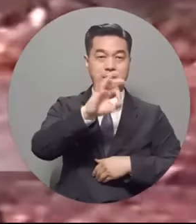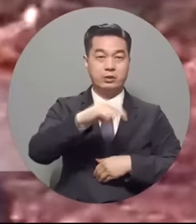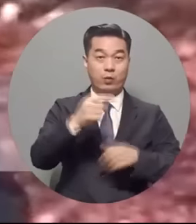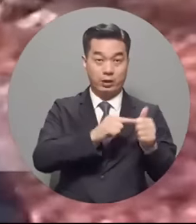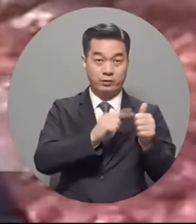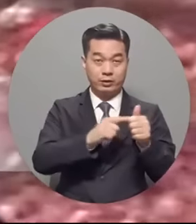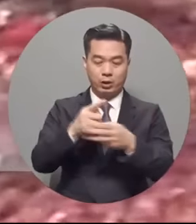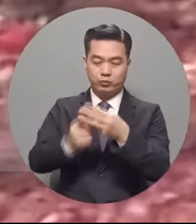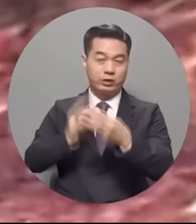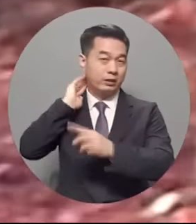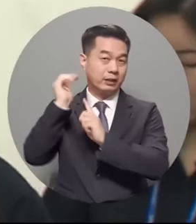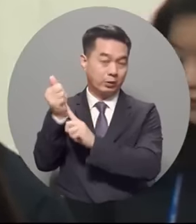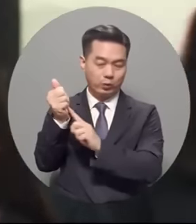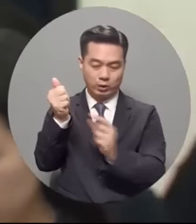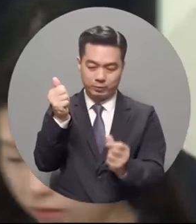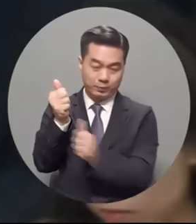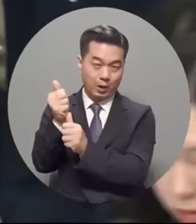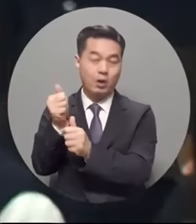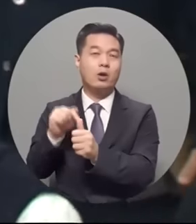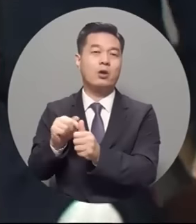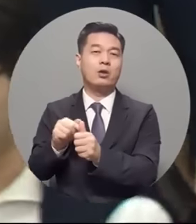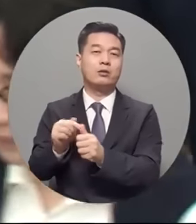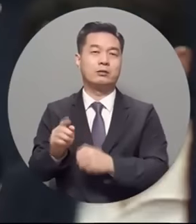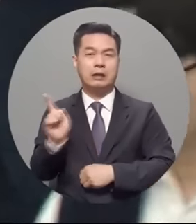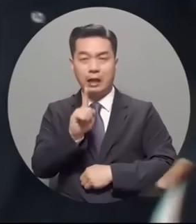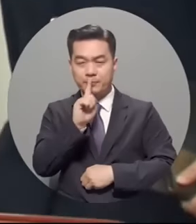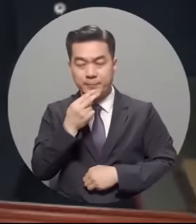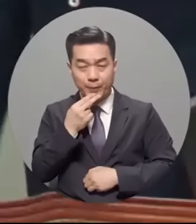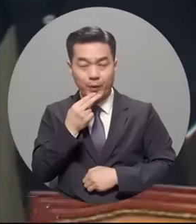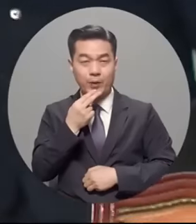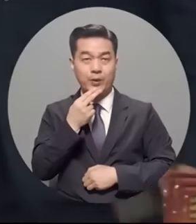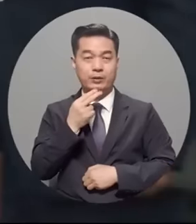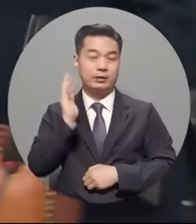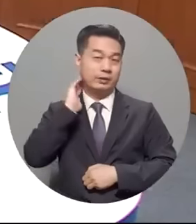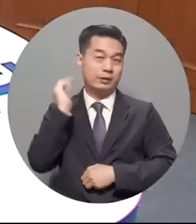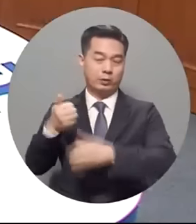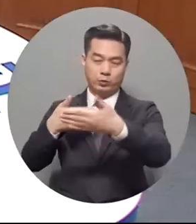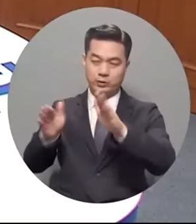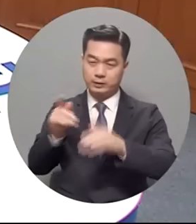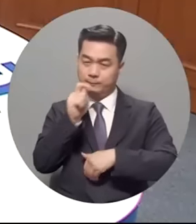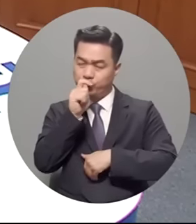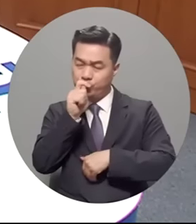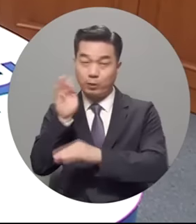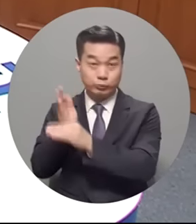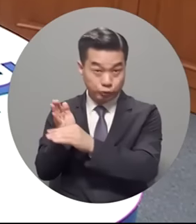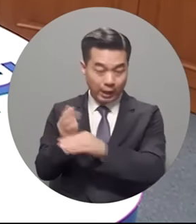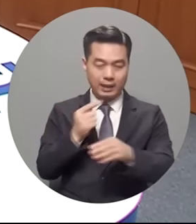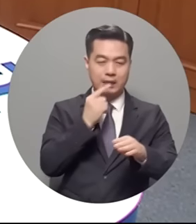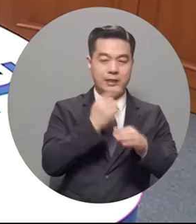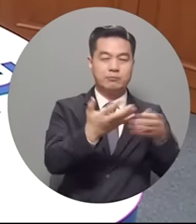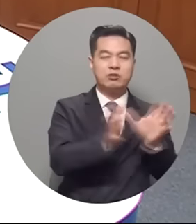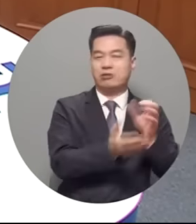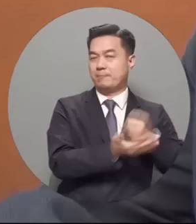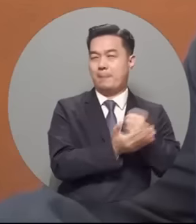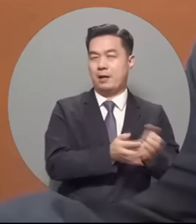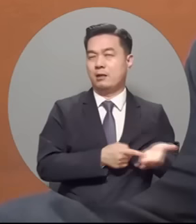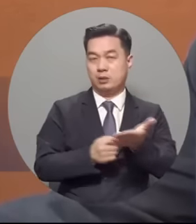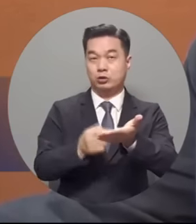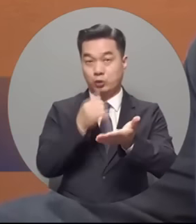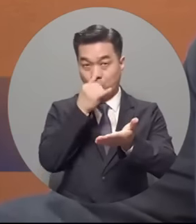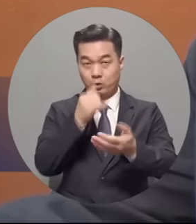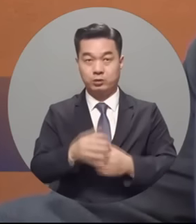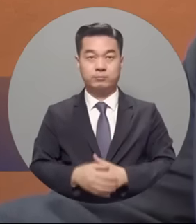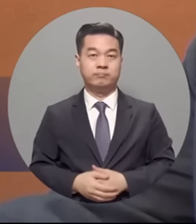대통령의 핵심 측근입니다. 아무 언급을 하고 있지 않은 대통령실을 겨냥한 민주당의 공세도 강해졌습니다.